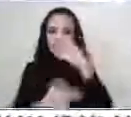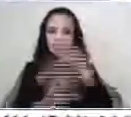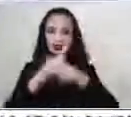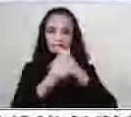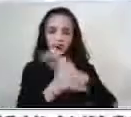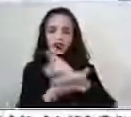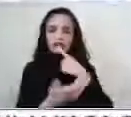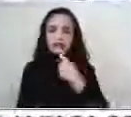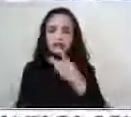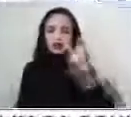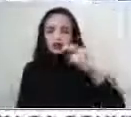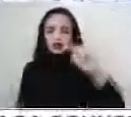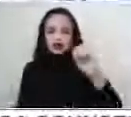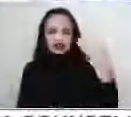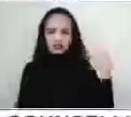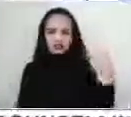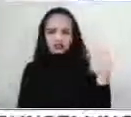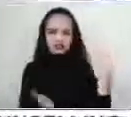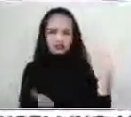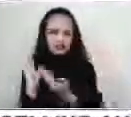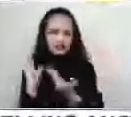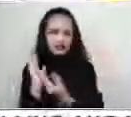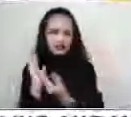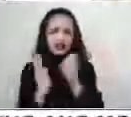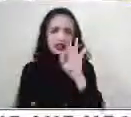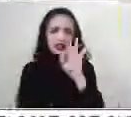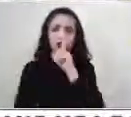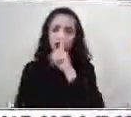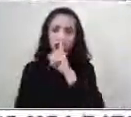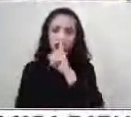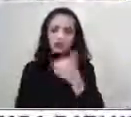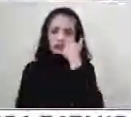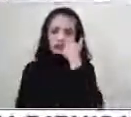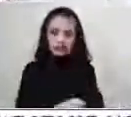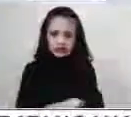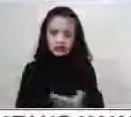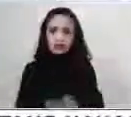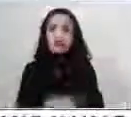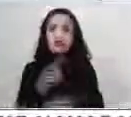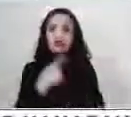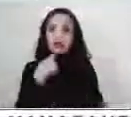reproduction number sakaling dumating ang bagong strain sa Pilipinas. Mark Fetalco para sa Bayan.